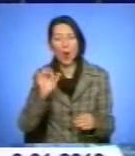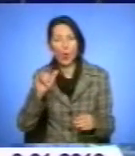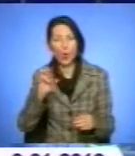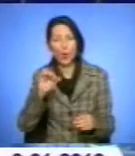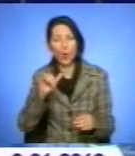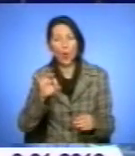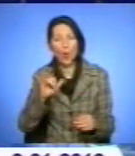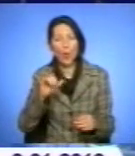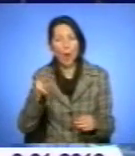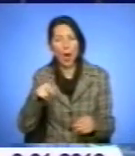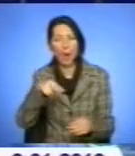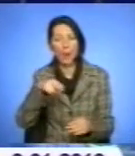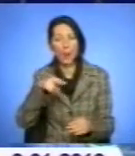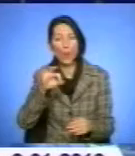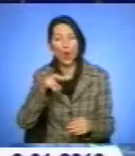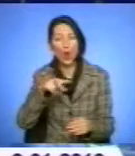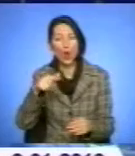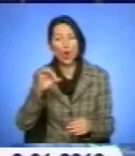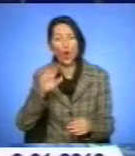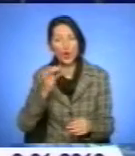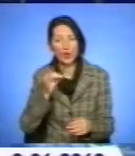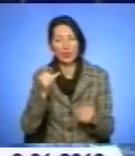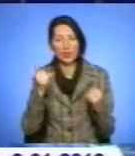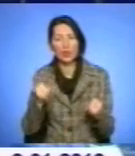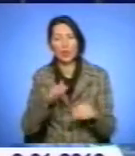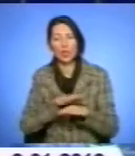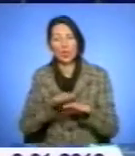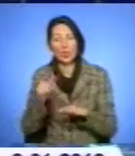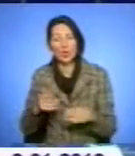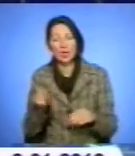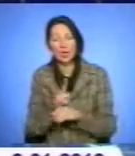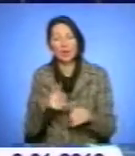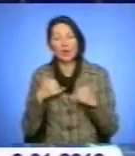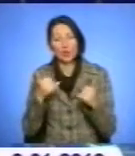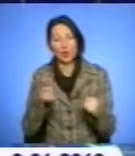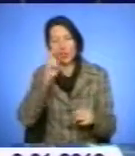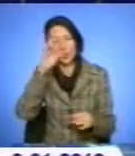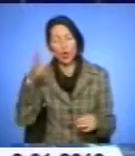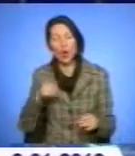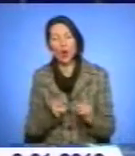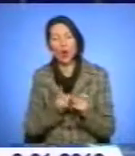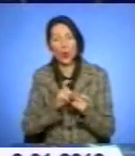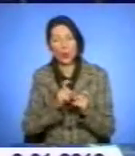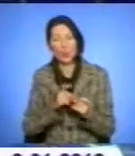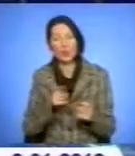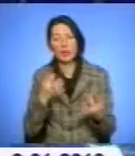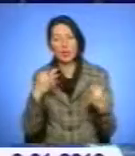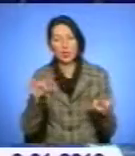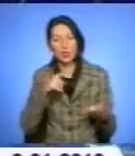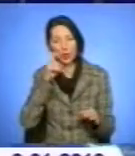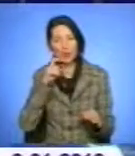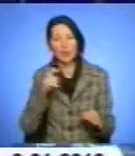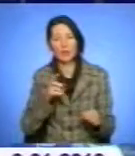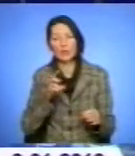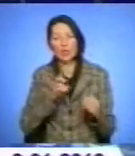Польового. Сьогодні громадськість Тернополя вшанувала відомого борця за незалежність України. У Катедральному соборі відправили панахиду,